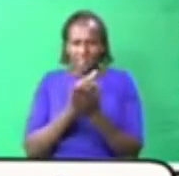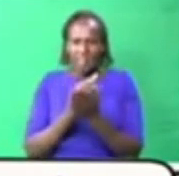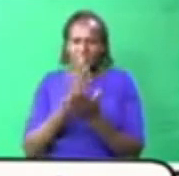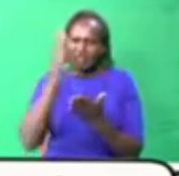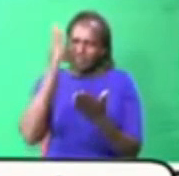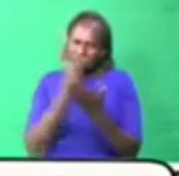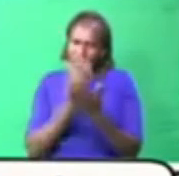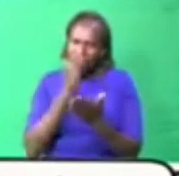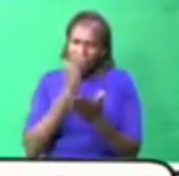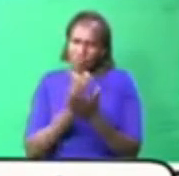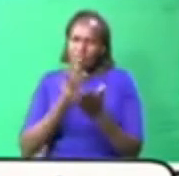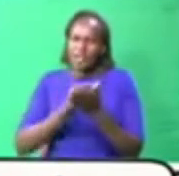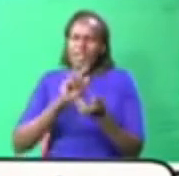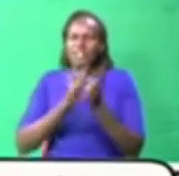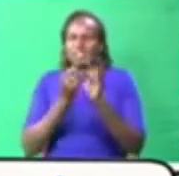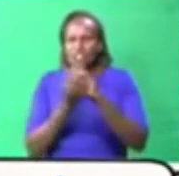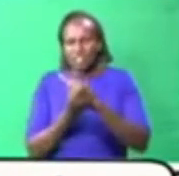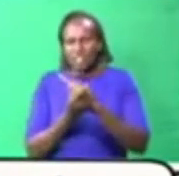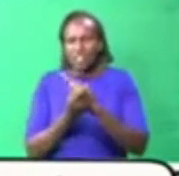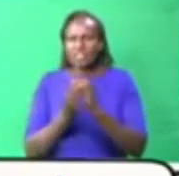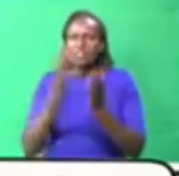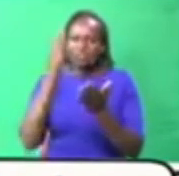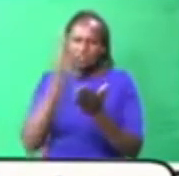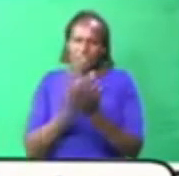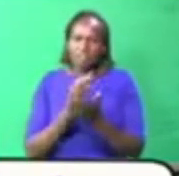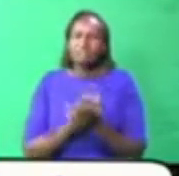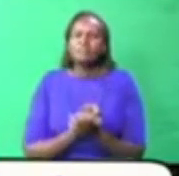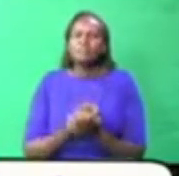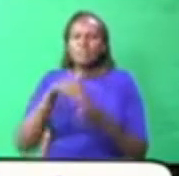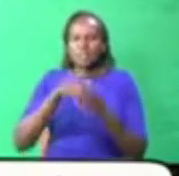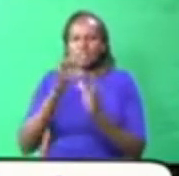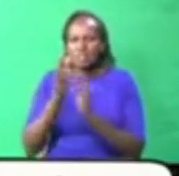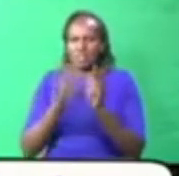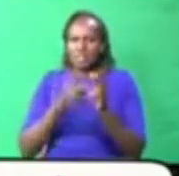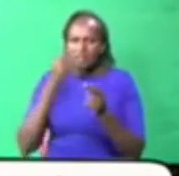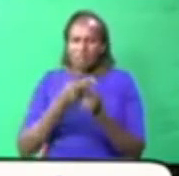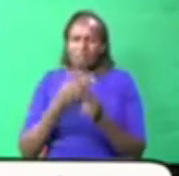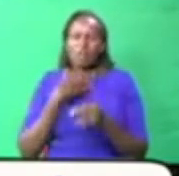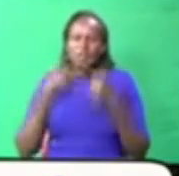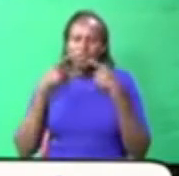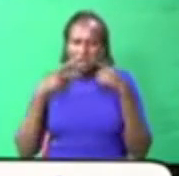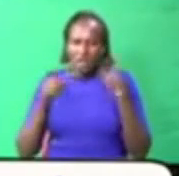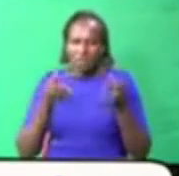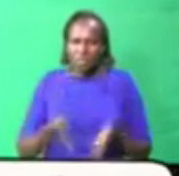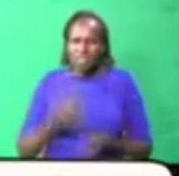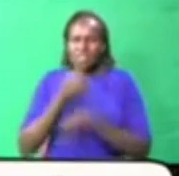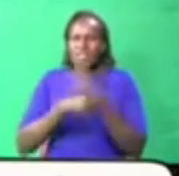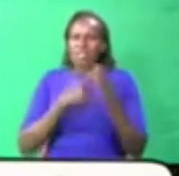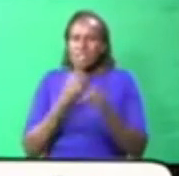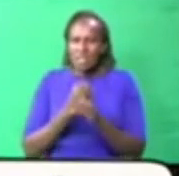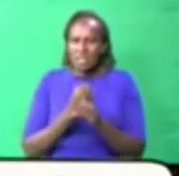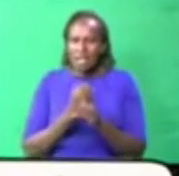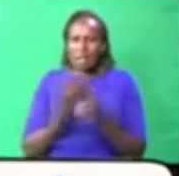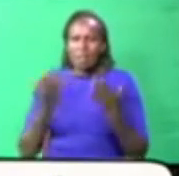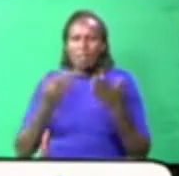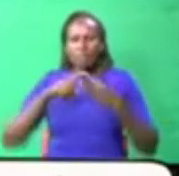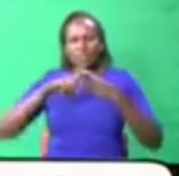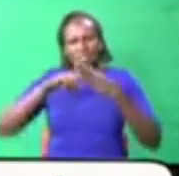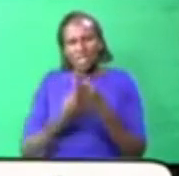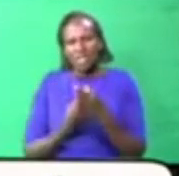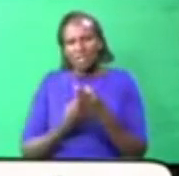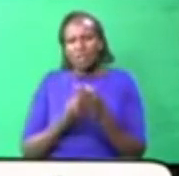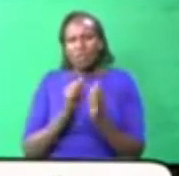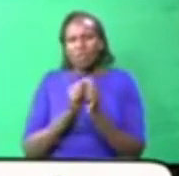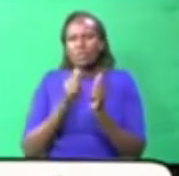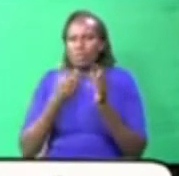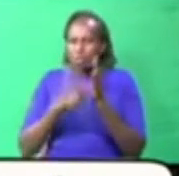truth that changes facts and aligns them in Jesus' name. Nataka kutangaza mwaka huu, hata kama tumeanza with the wrong footing.